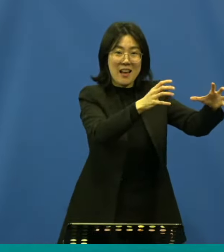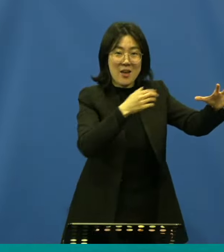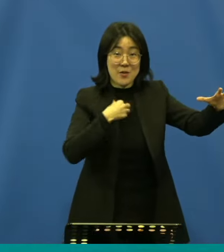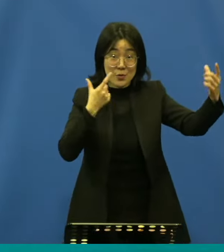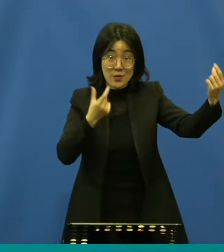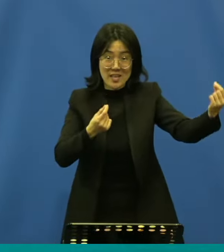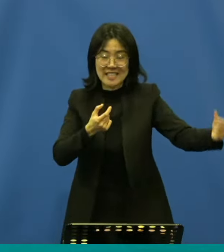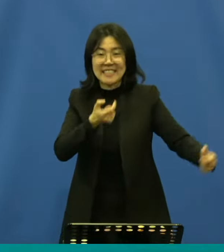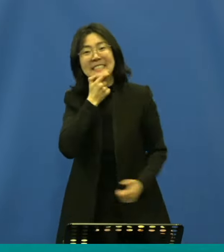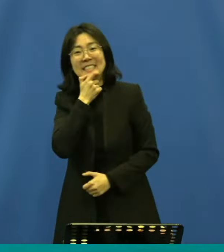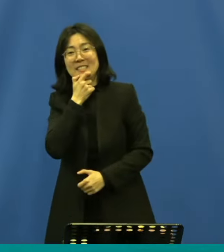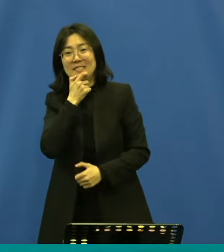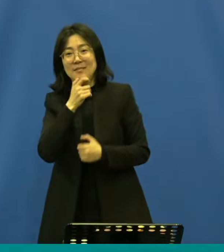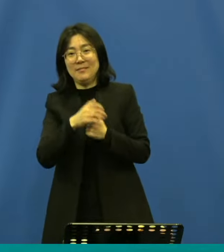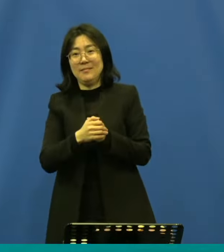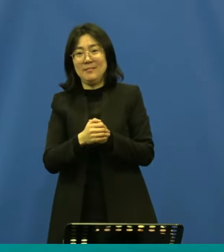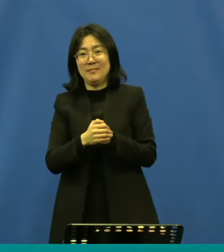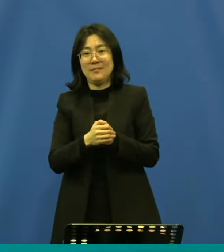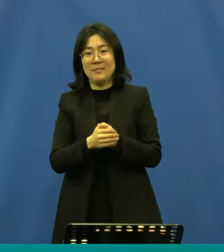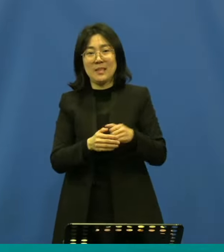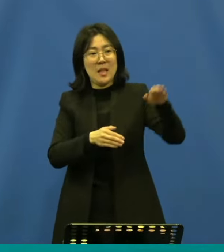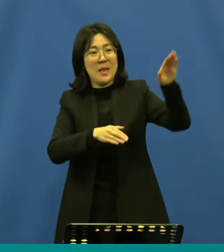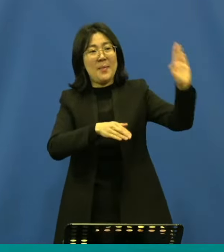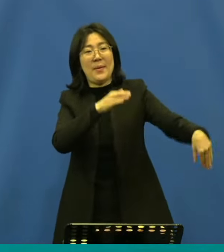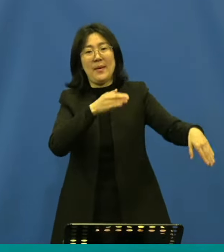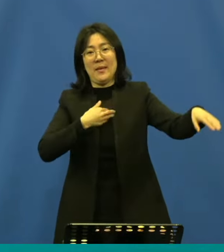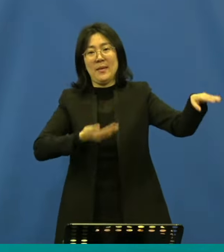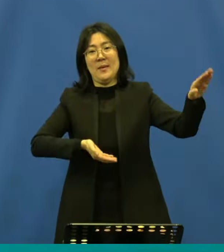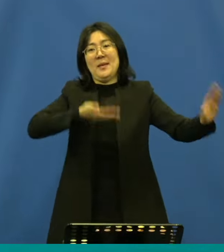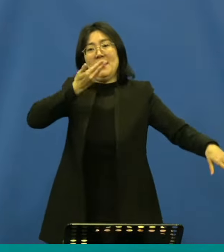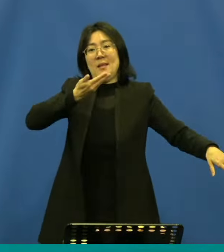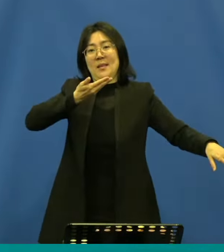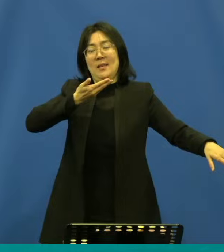이 유대인들의 이 우월의식,